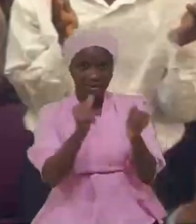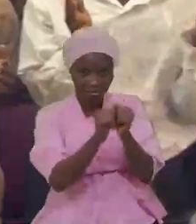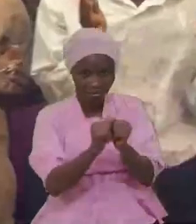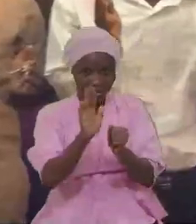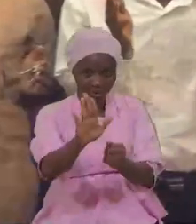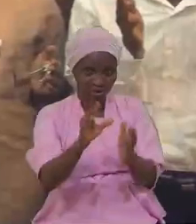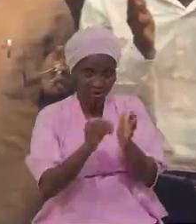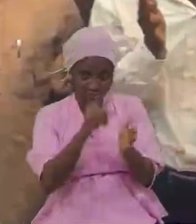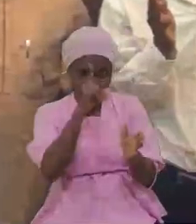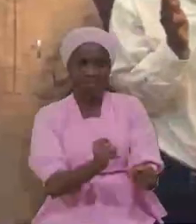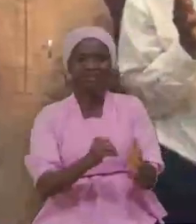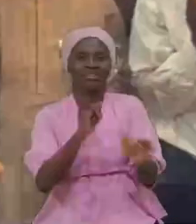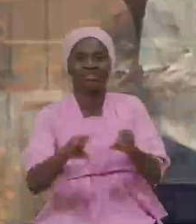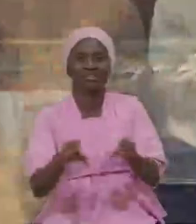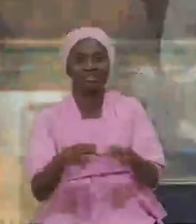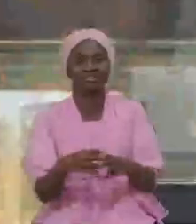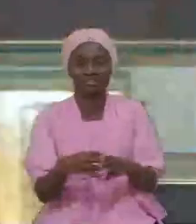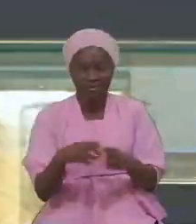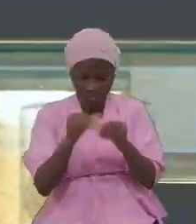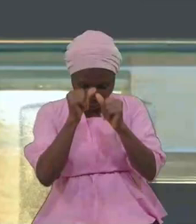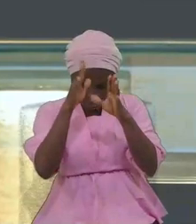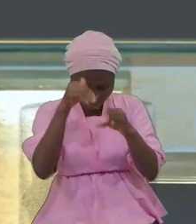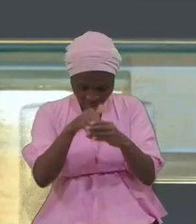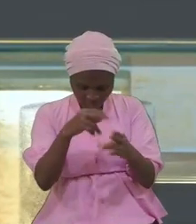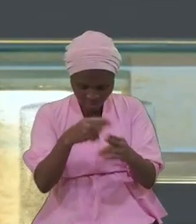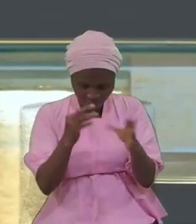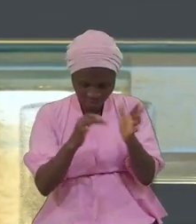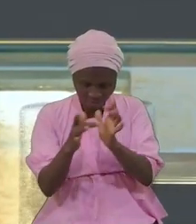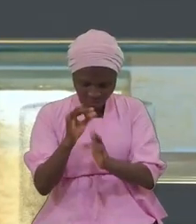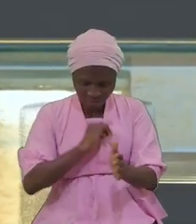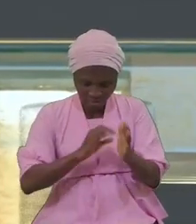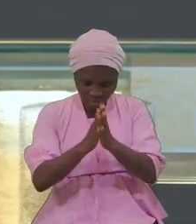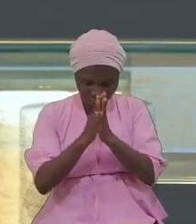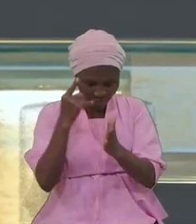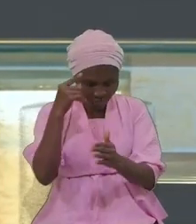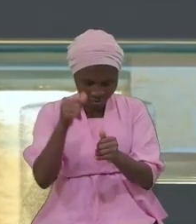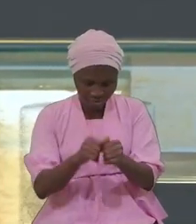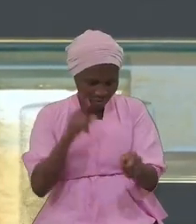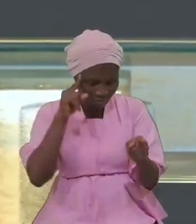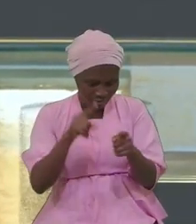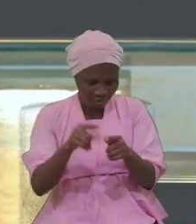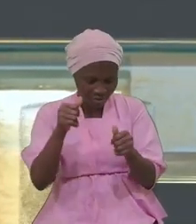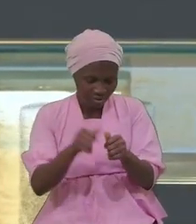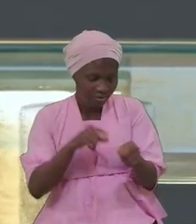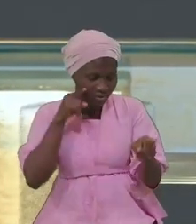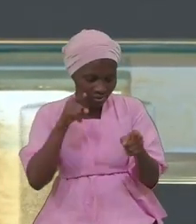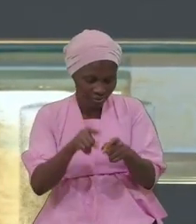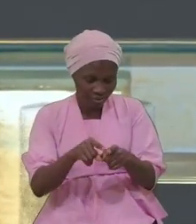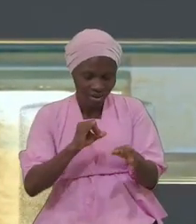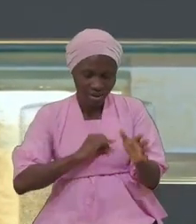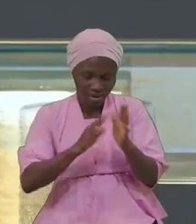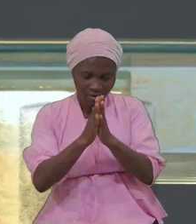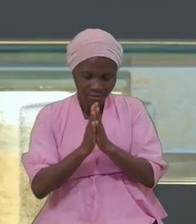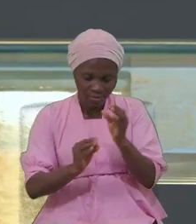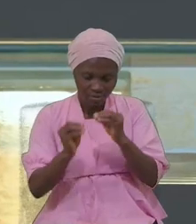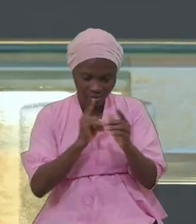Père, au nom de Jésus-Christ, je prie pour chaque frère, chaque sœur. Je prie,